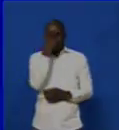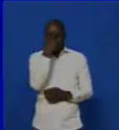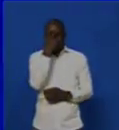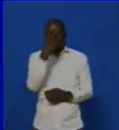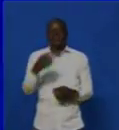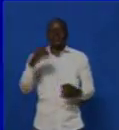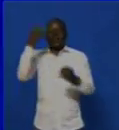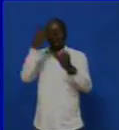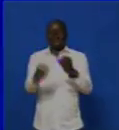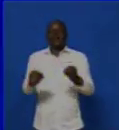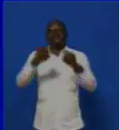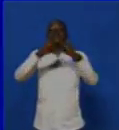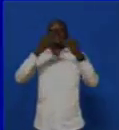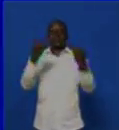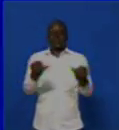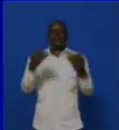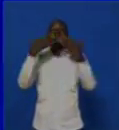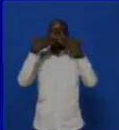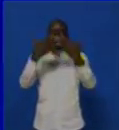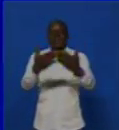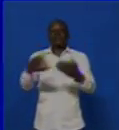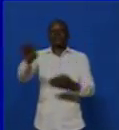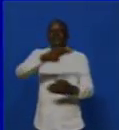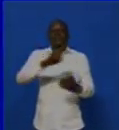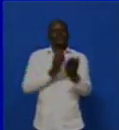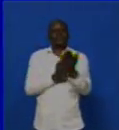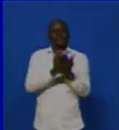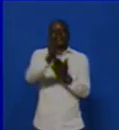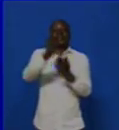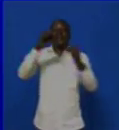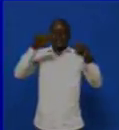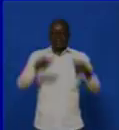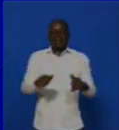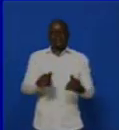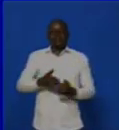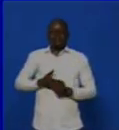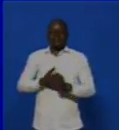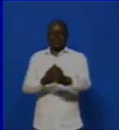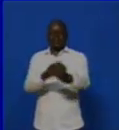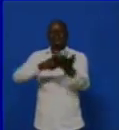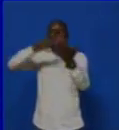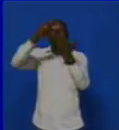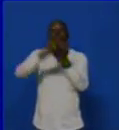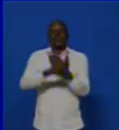Fin de cette édition. Merci de votre fidélité. Restez en compagnie de nos programmes.